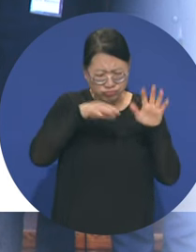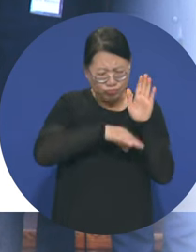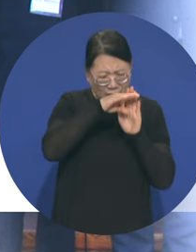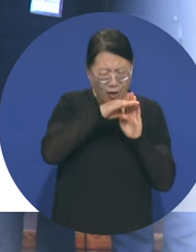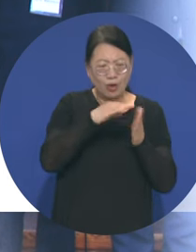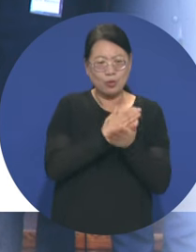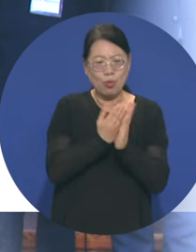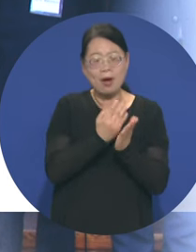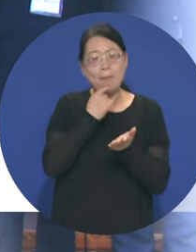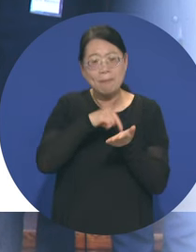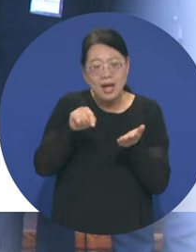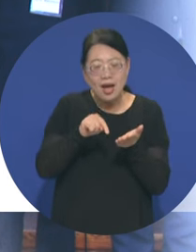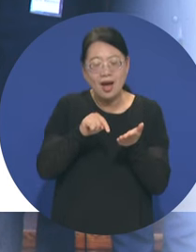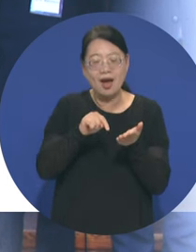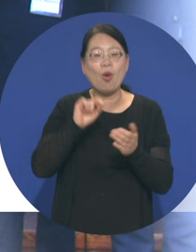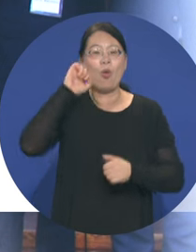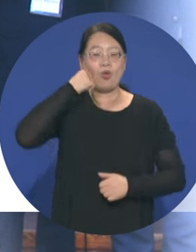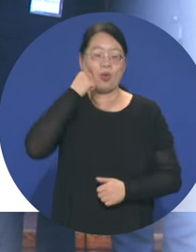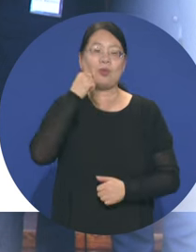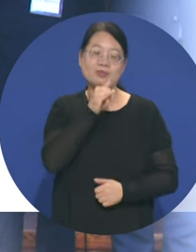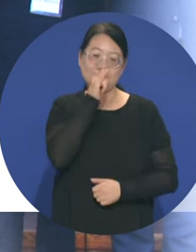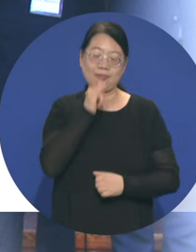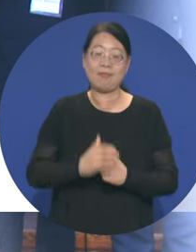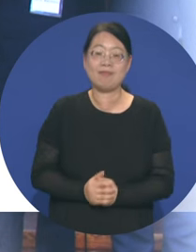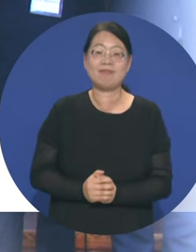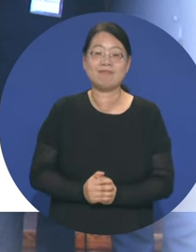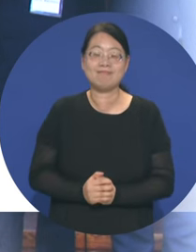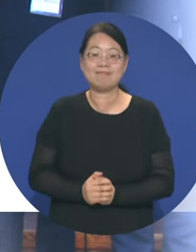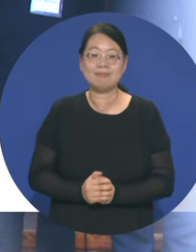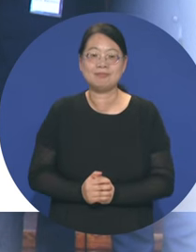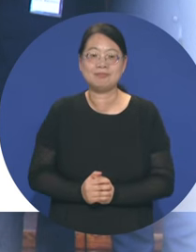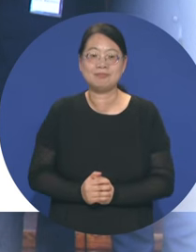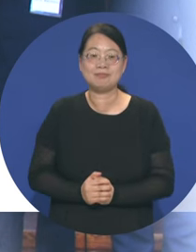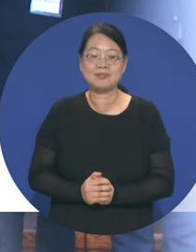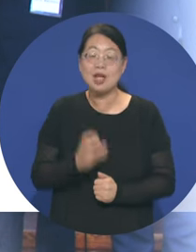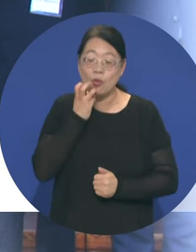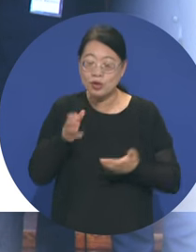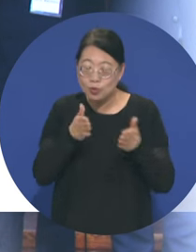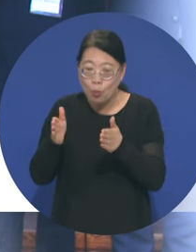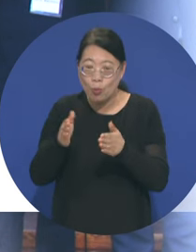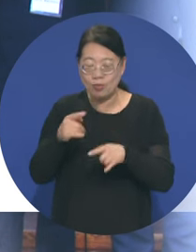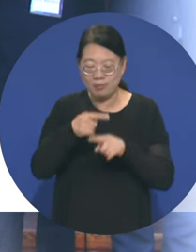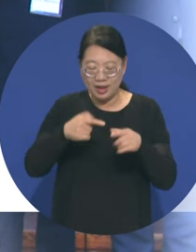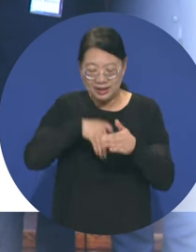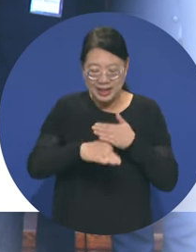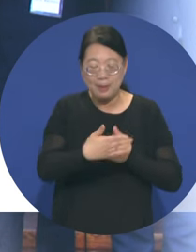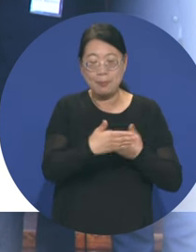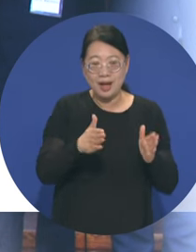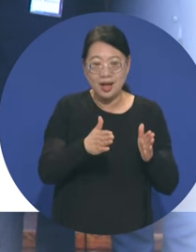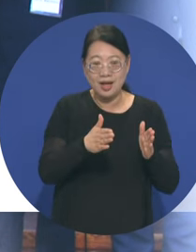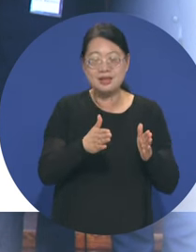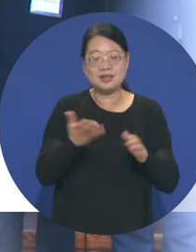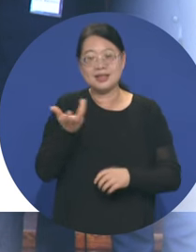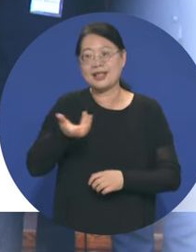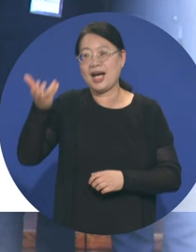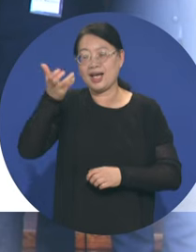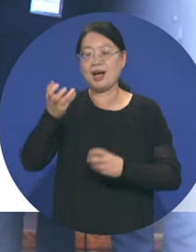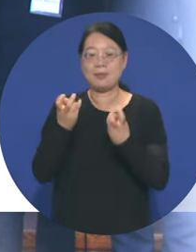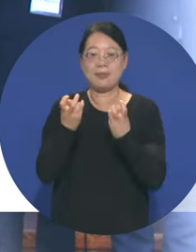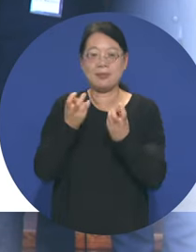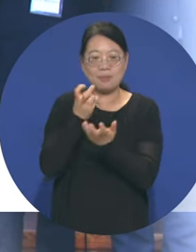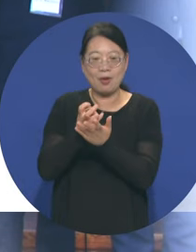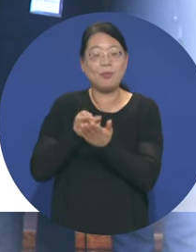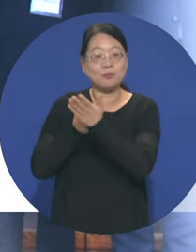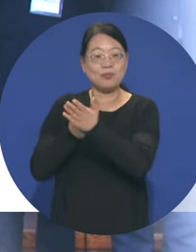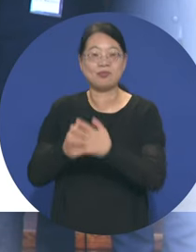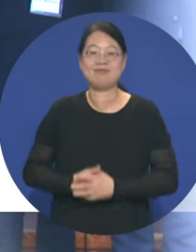재난에서 안전할 수 없다는 치명적 단점이 있는데요 이에 경기도가 반지하 주어 상향을 추진합니다 이슬비